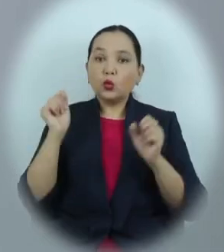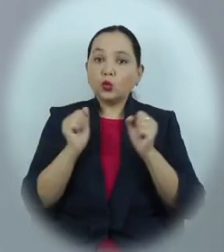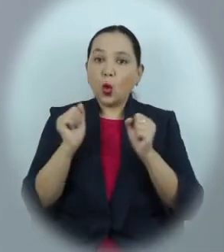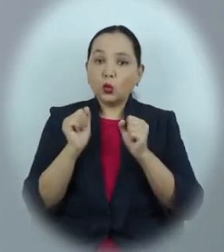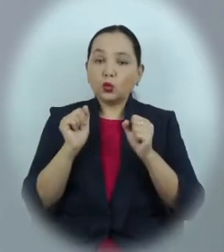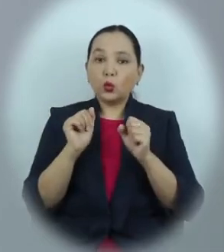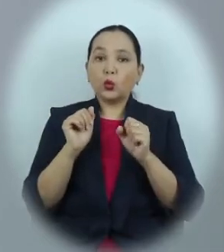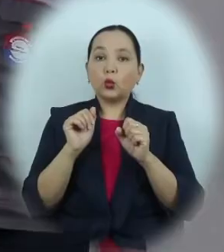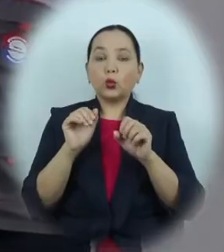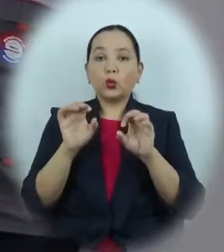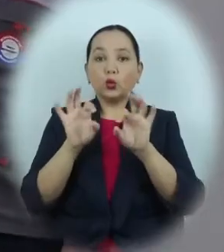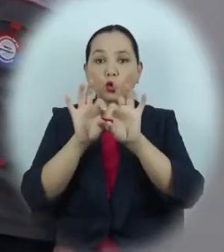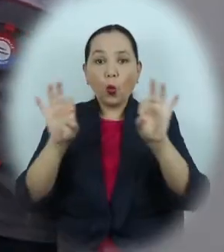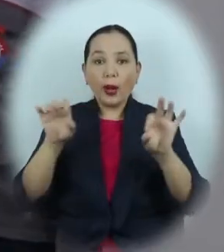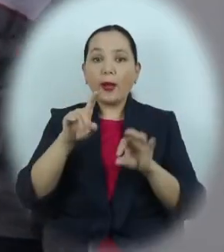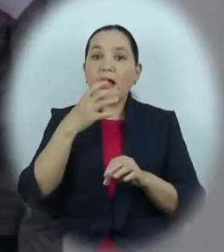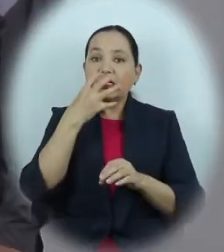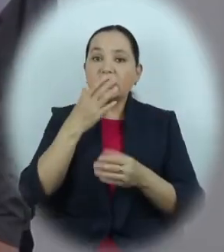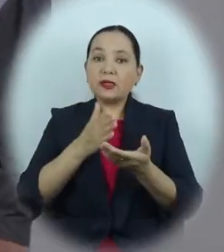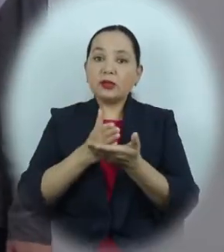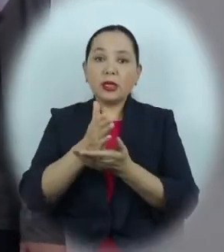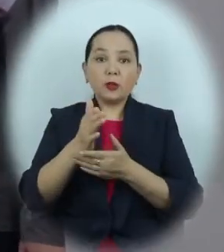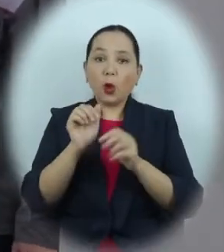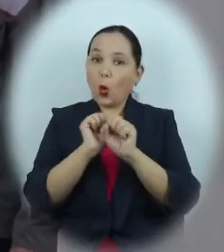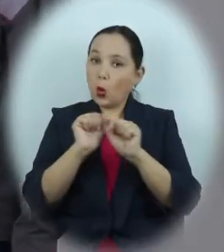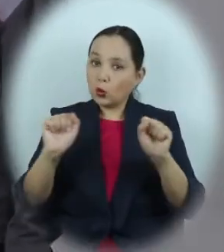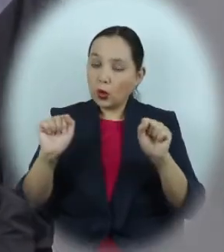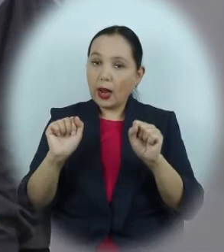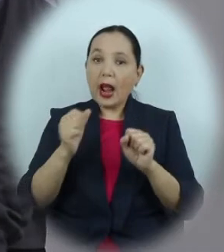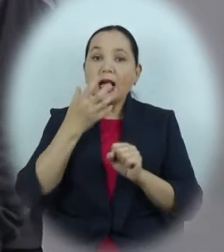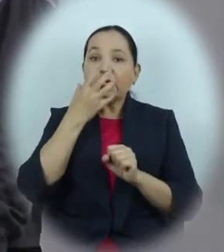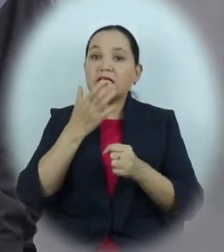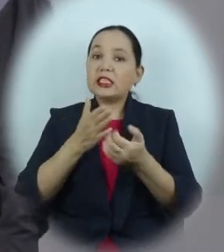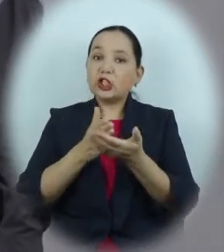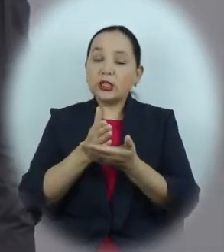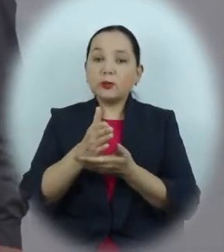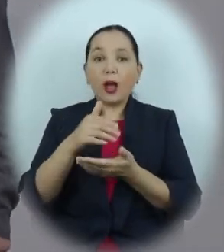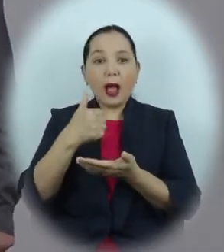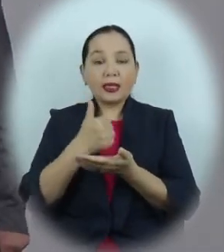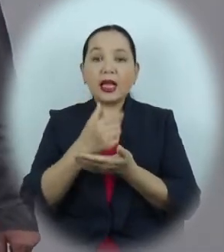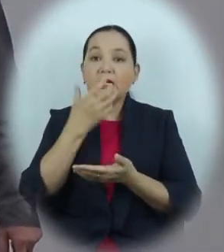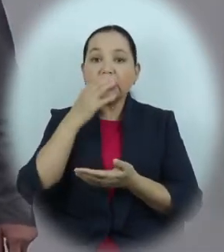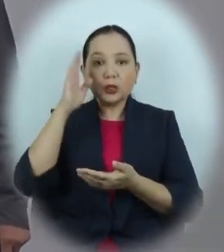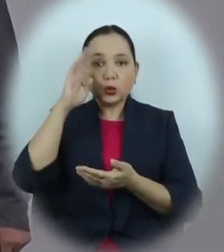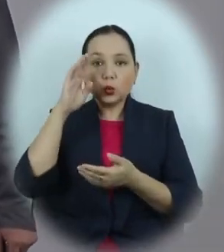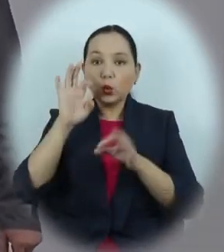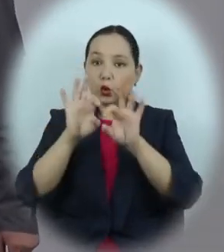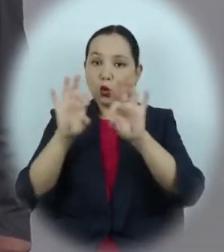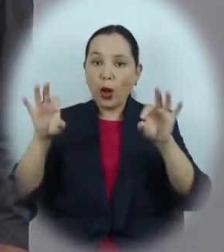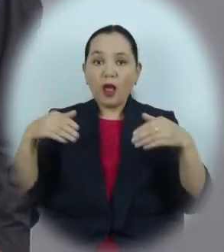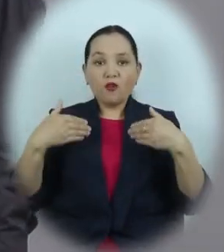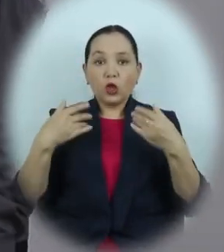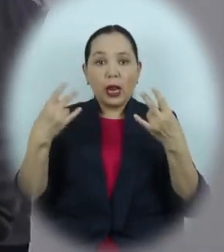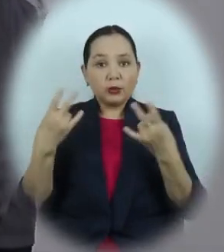suv turbalarini bu isitish tizimiga qo'shib bo'lmaydi. Isitish tizimida asosan issiq suv turbalaridan foydalanishimiz